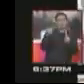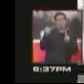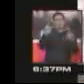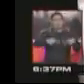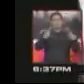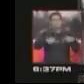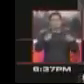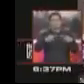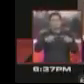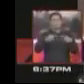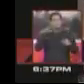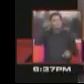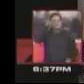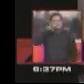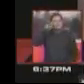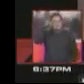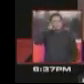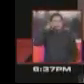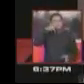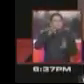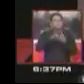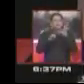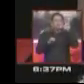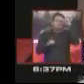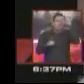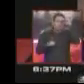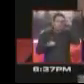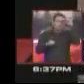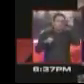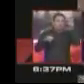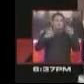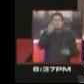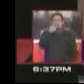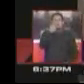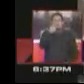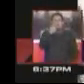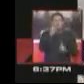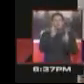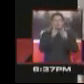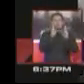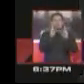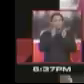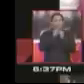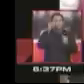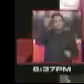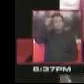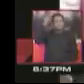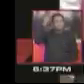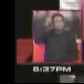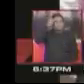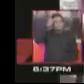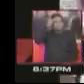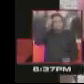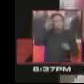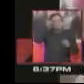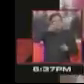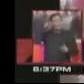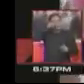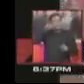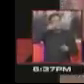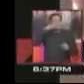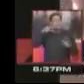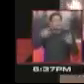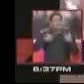Sa video, makikita ang isang lalaking naka-pink habang kausap si Mon Tulfo. Kasama rin sa video ang isang